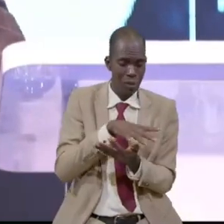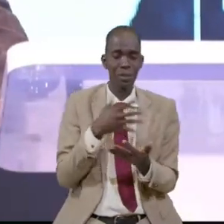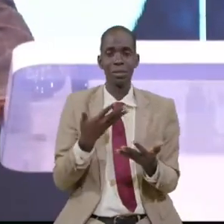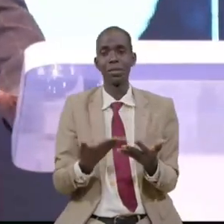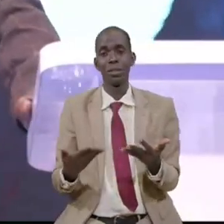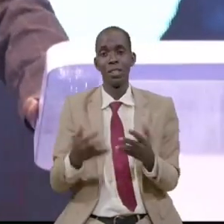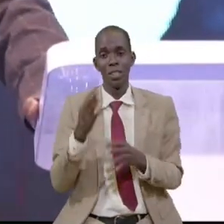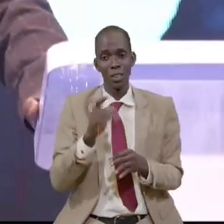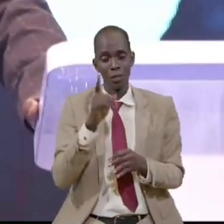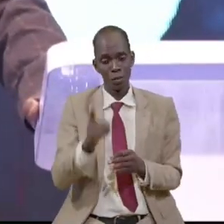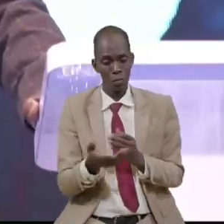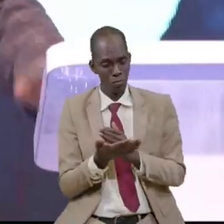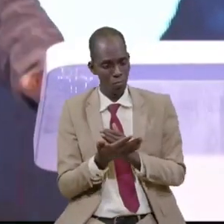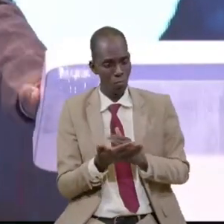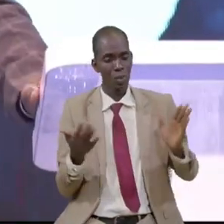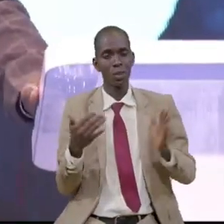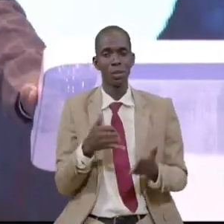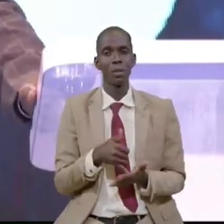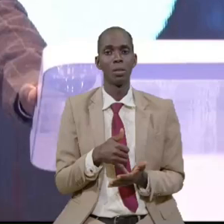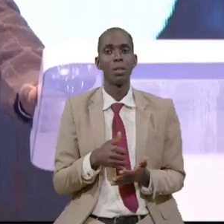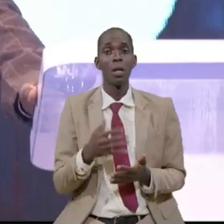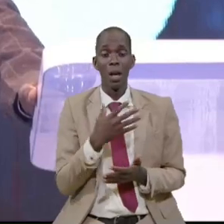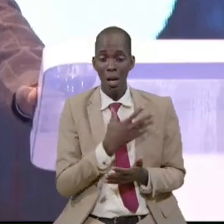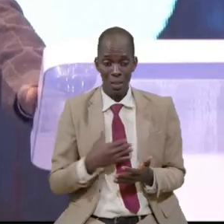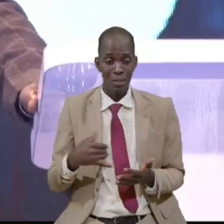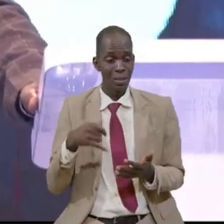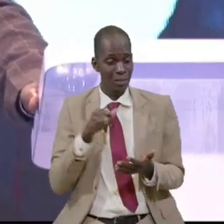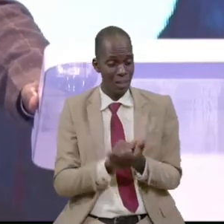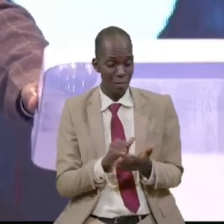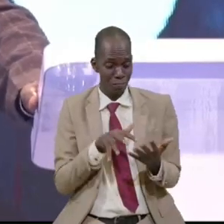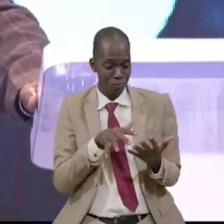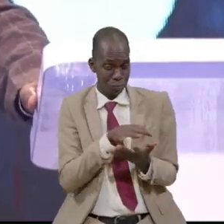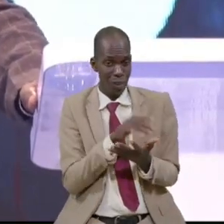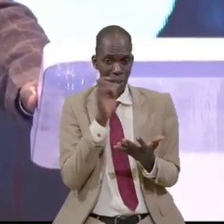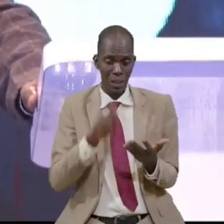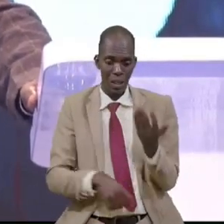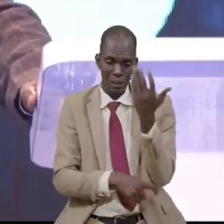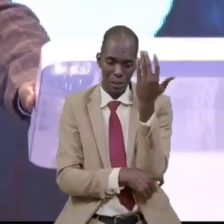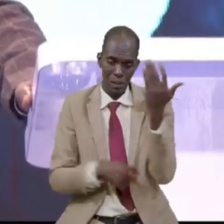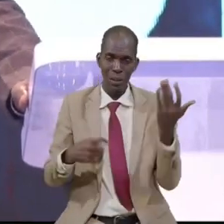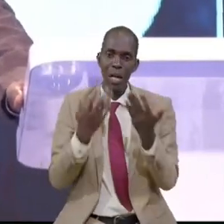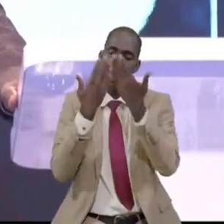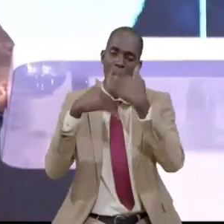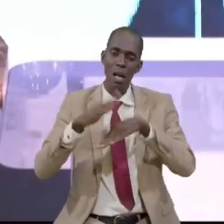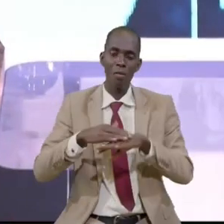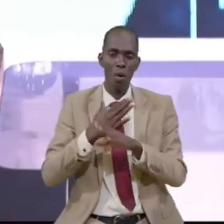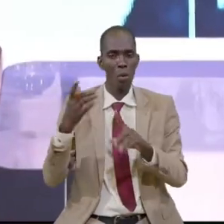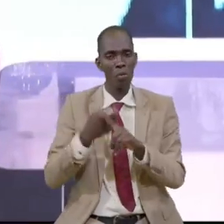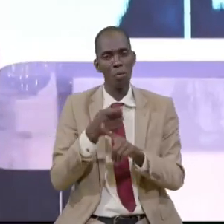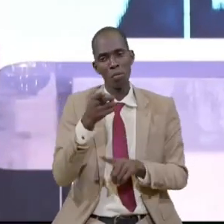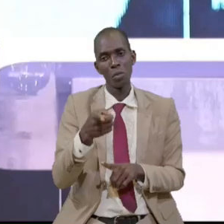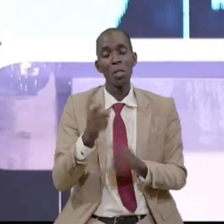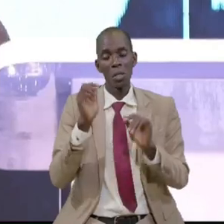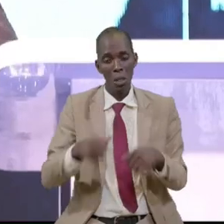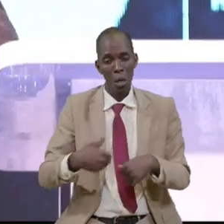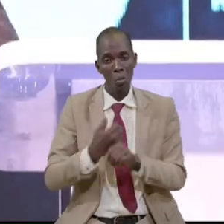vous et finalement ôter le ciel de vous et vous offrir l'enfer